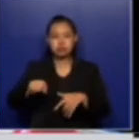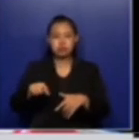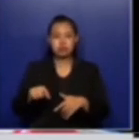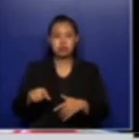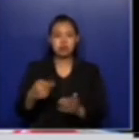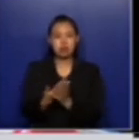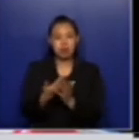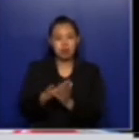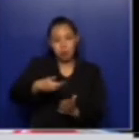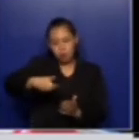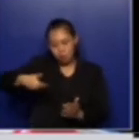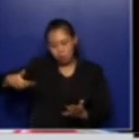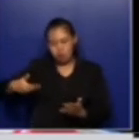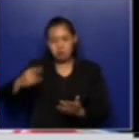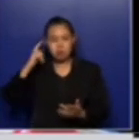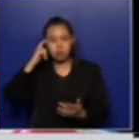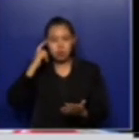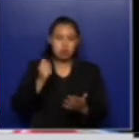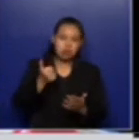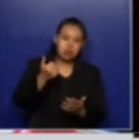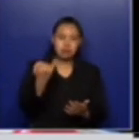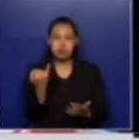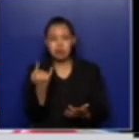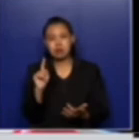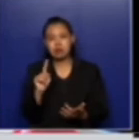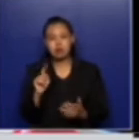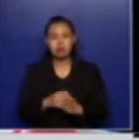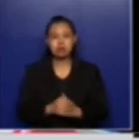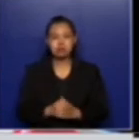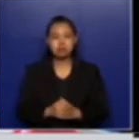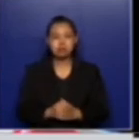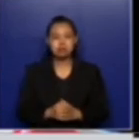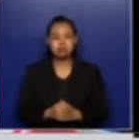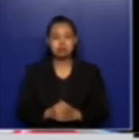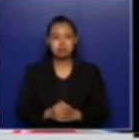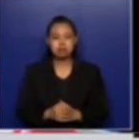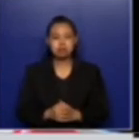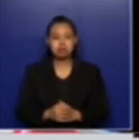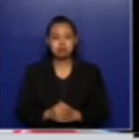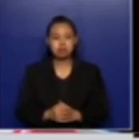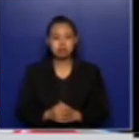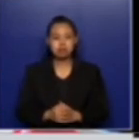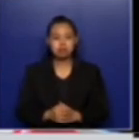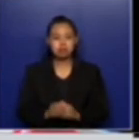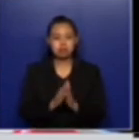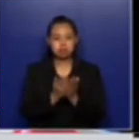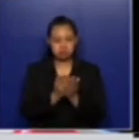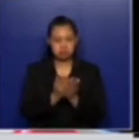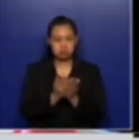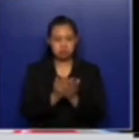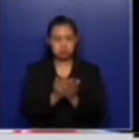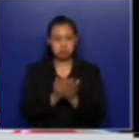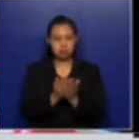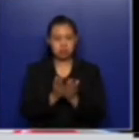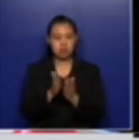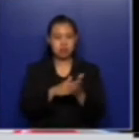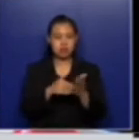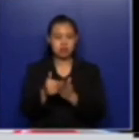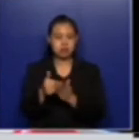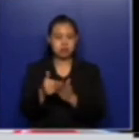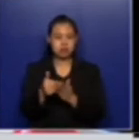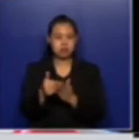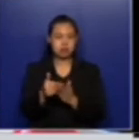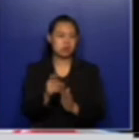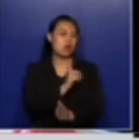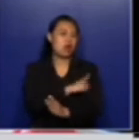รู้ว่างบเขาได้หรือเปล่าแล้วก็ที่ในเล่มเขียวในเล่มสี